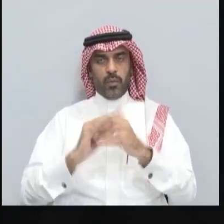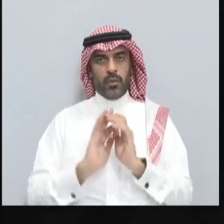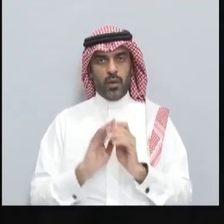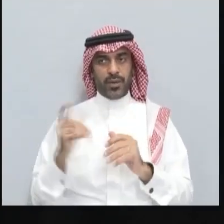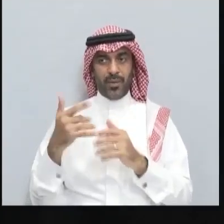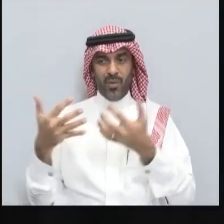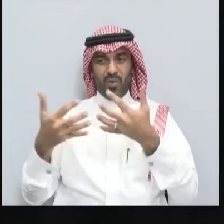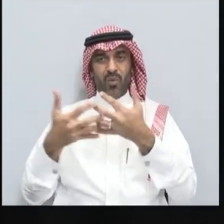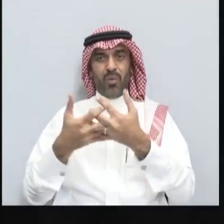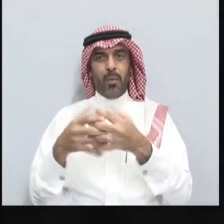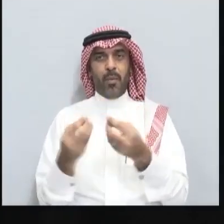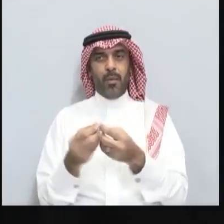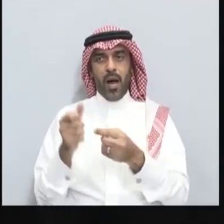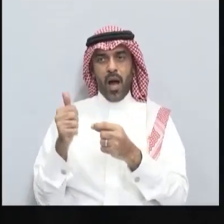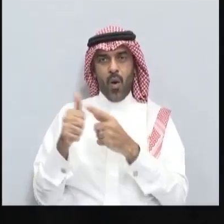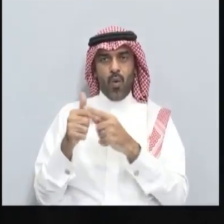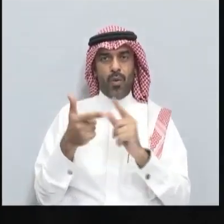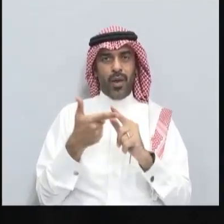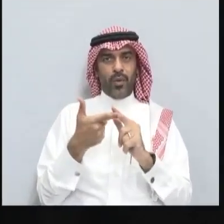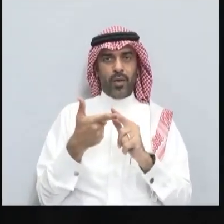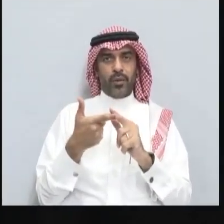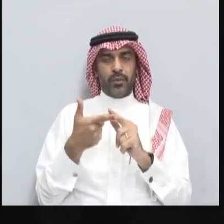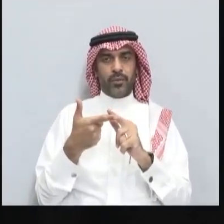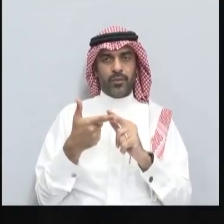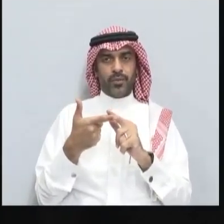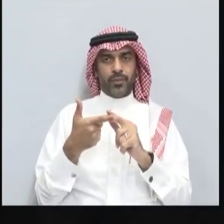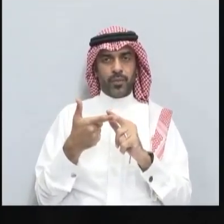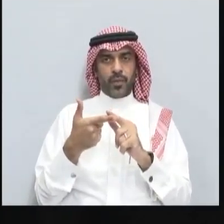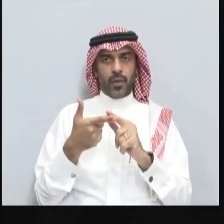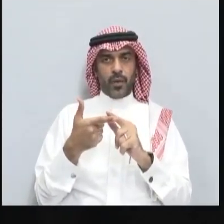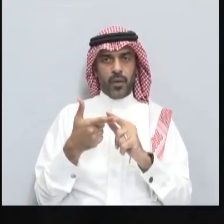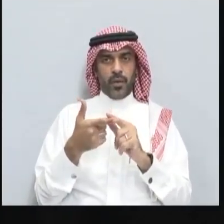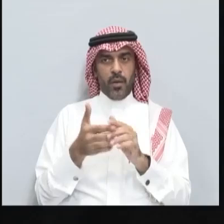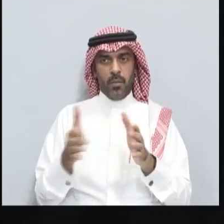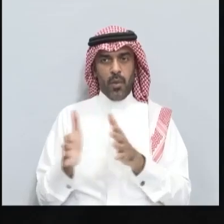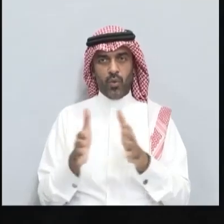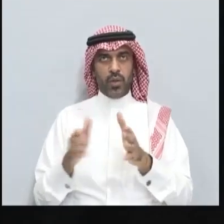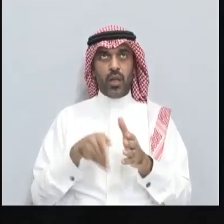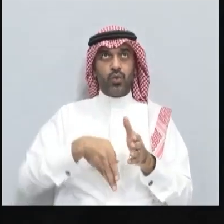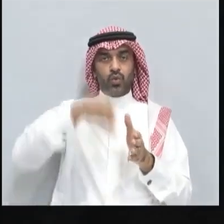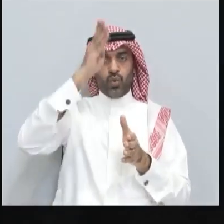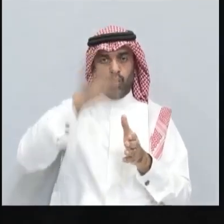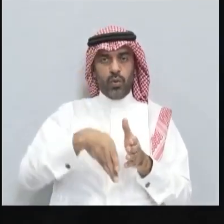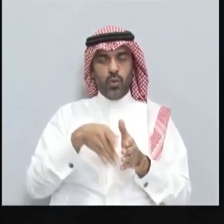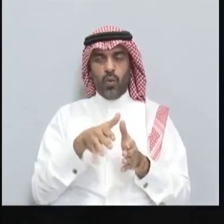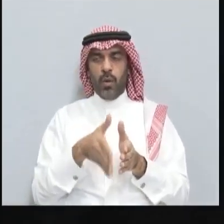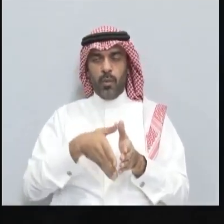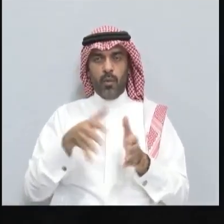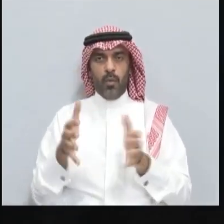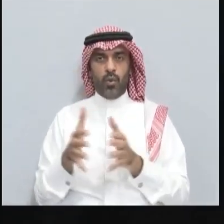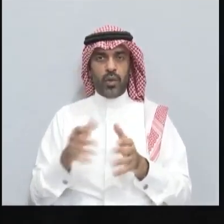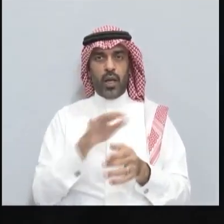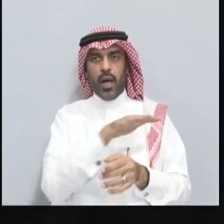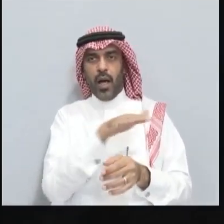موجه اوليه موجه اوليه طوليه وتحرك المبنى في نفس الوقت للاعلى والى الاسفل هذه موجه ماذا